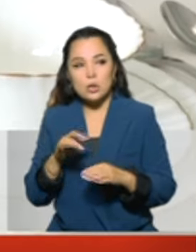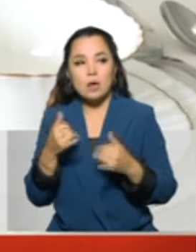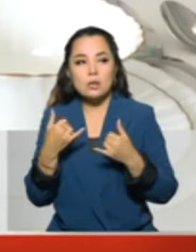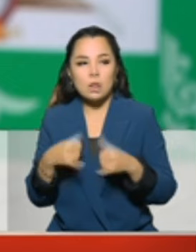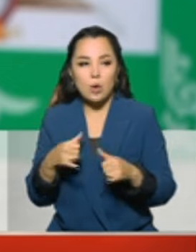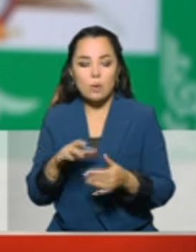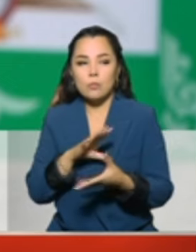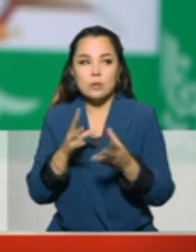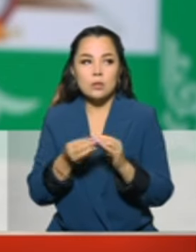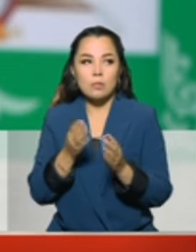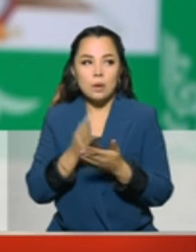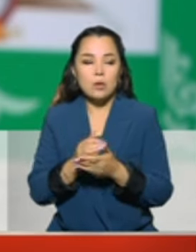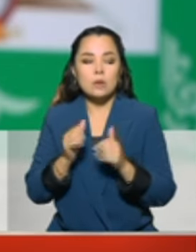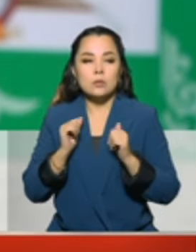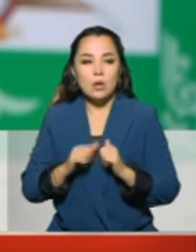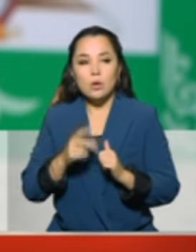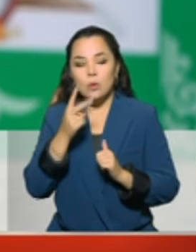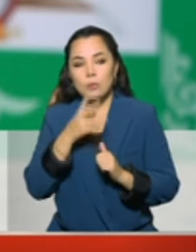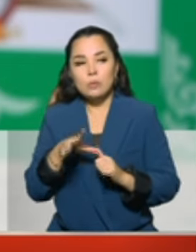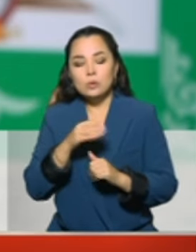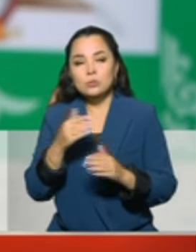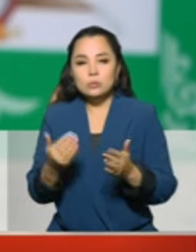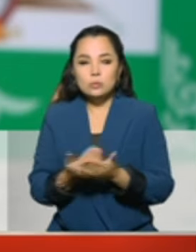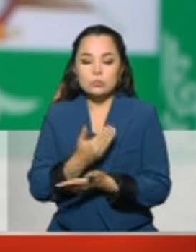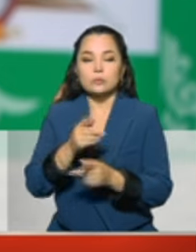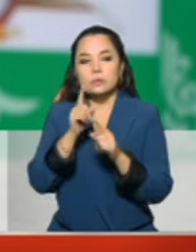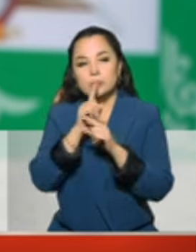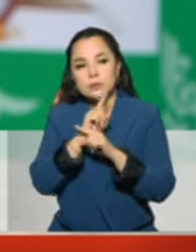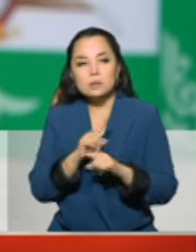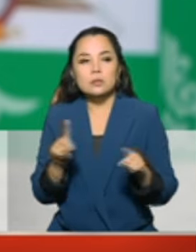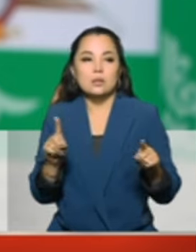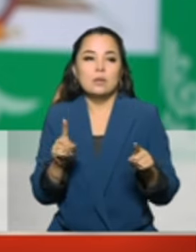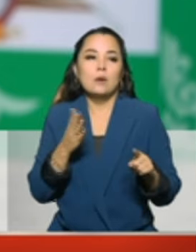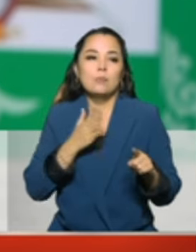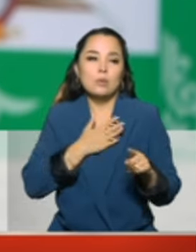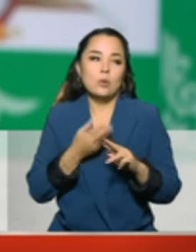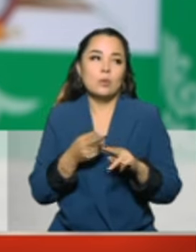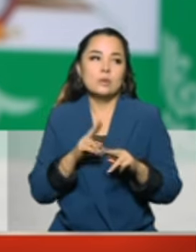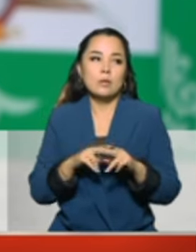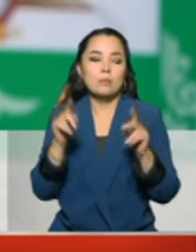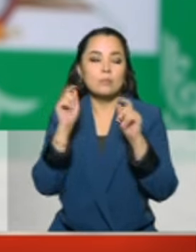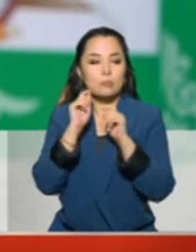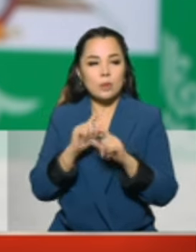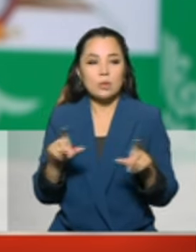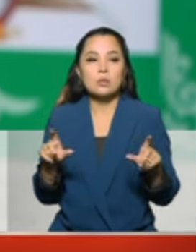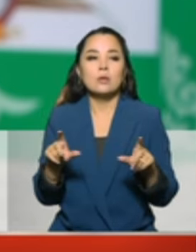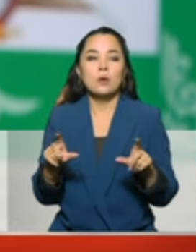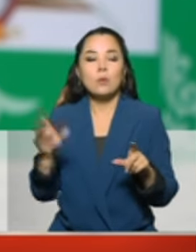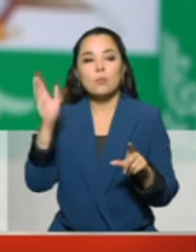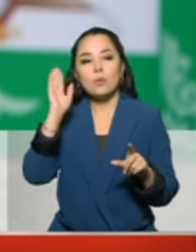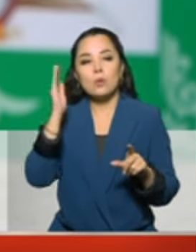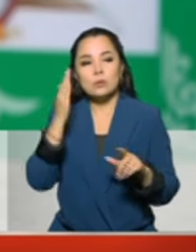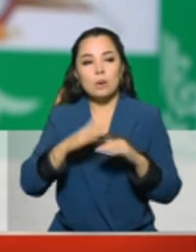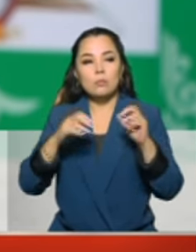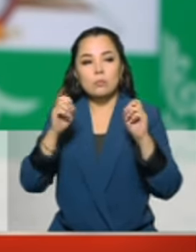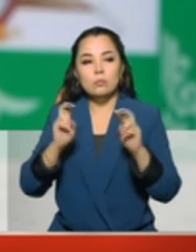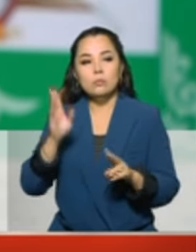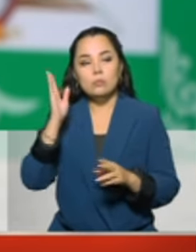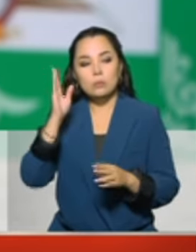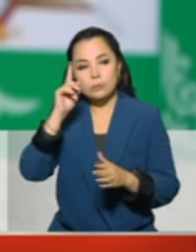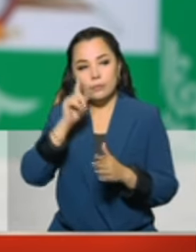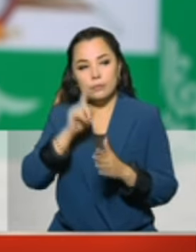бар. Барлығы жайлы екен, өте жаңа екен. Біз осындай мектепте болашақтың маманы боламыз